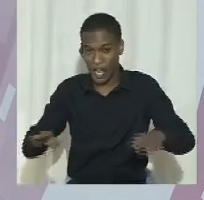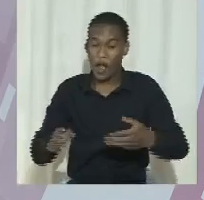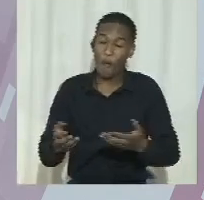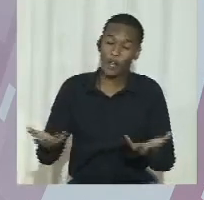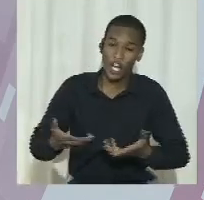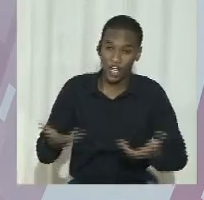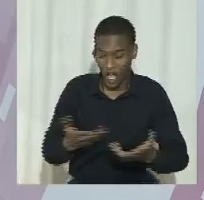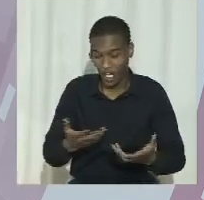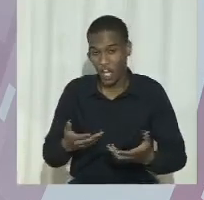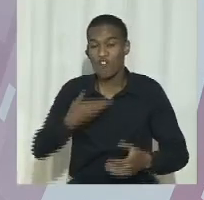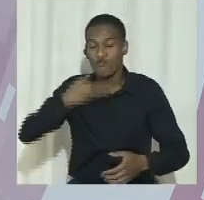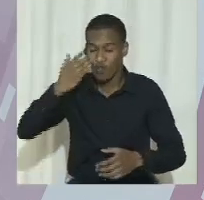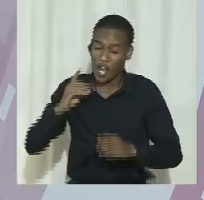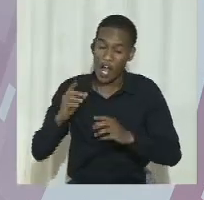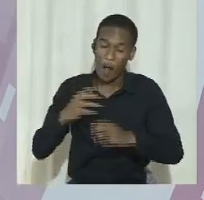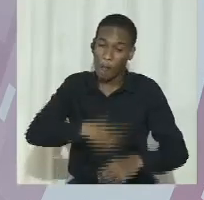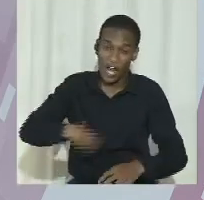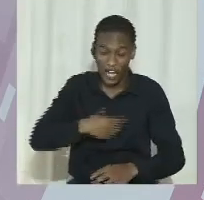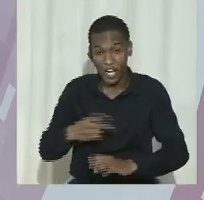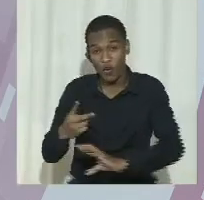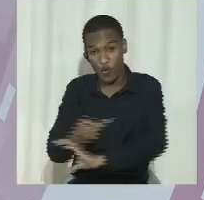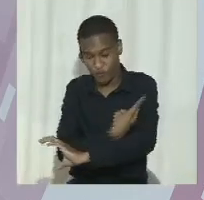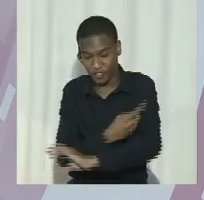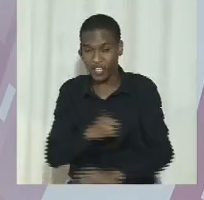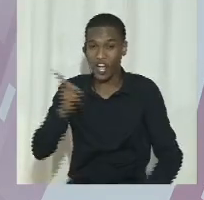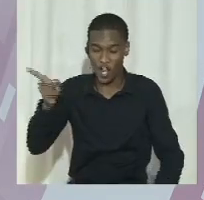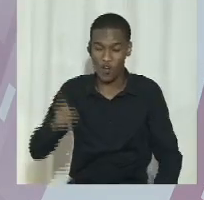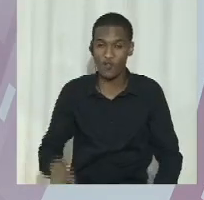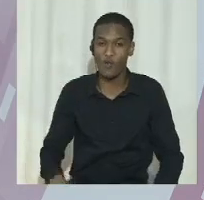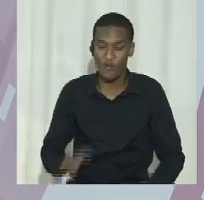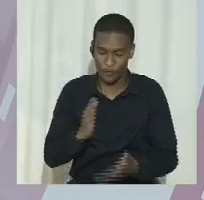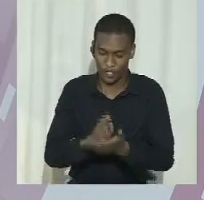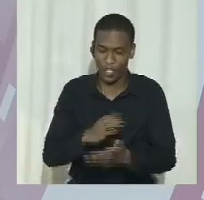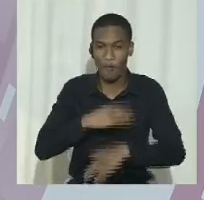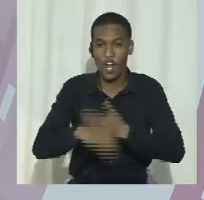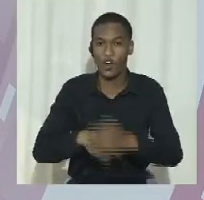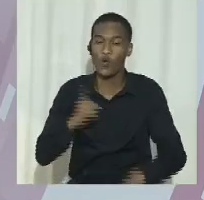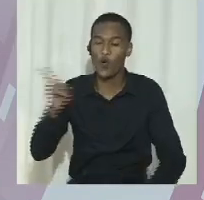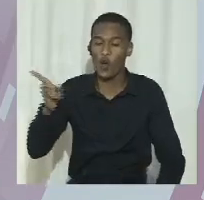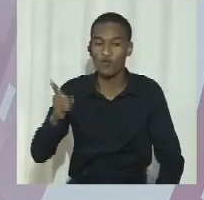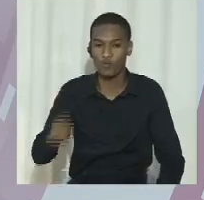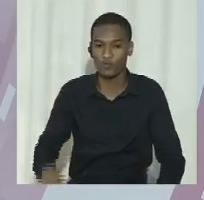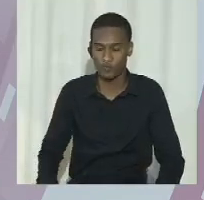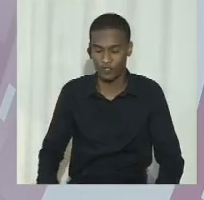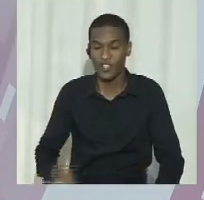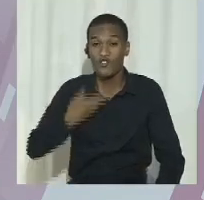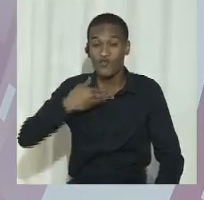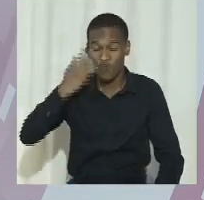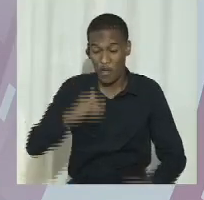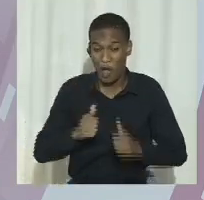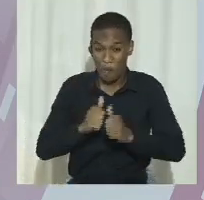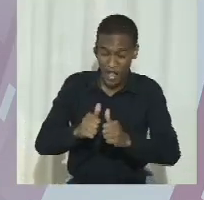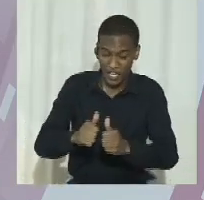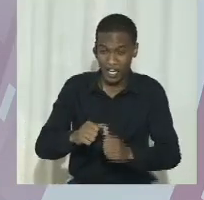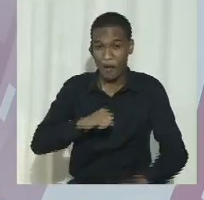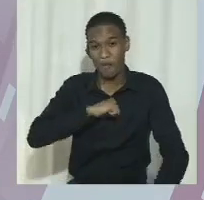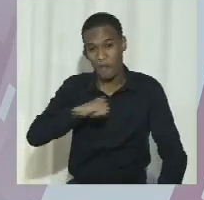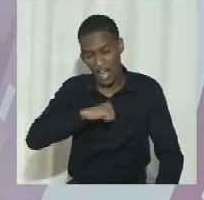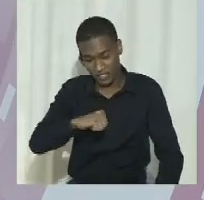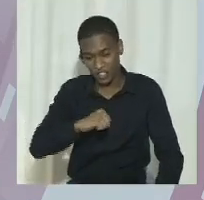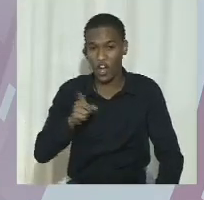napetratsika napetra mpitondra fanjakana zany tamin'ny alalan'ny ministera fahasalamam-bahoaka sy ireo olona tsara sitrapo rehetra zay niaraka zany nanangana